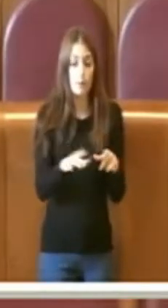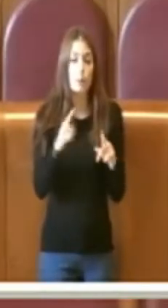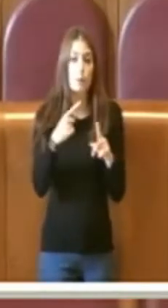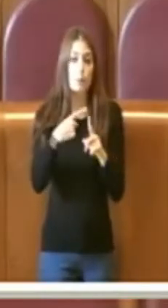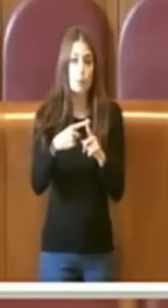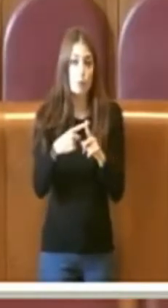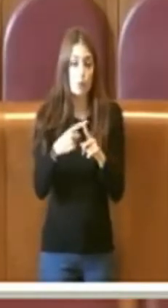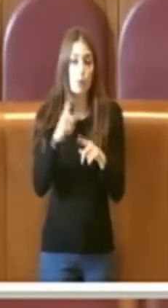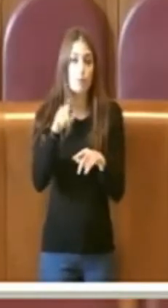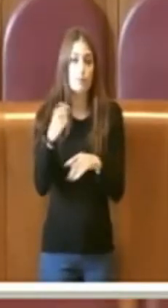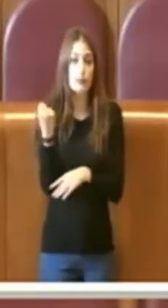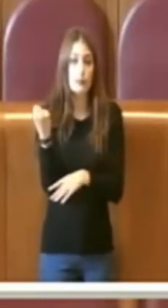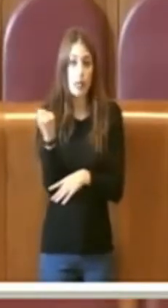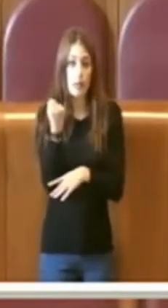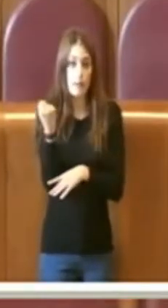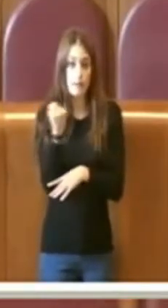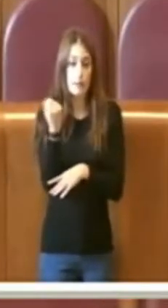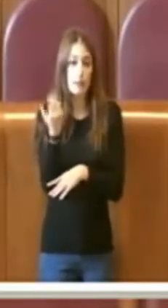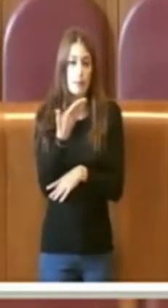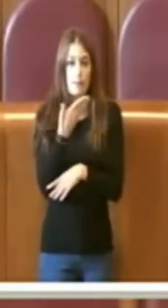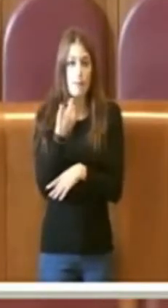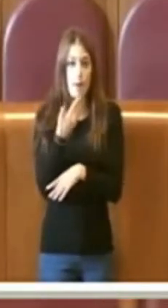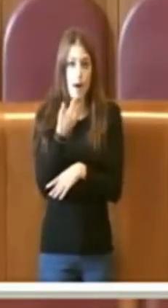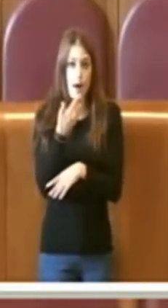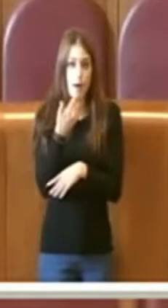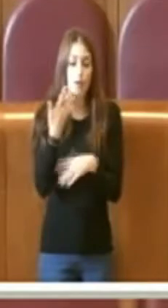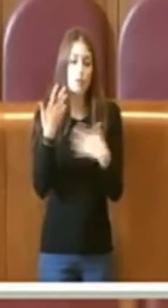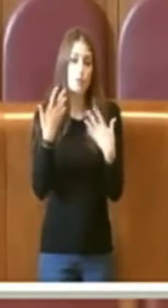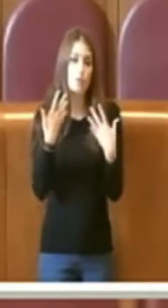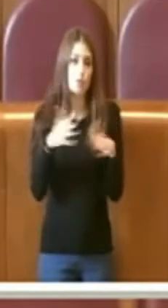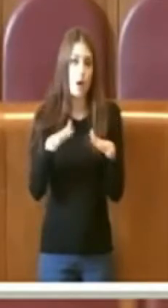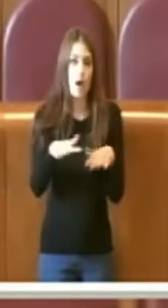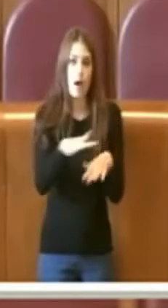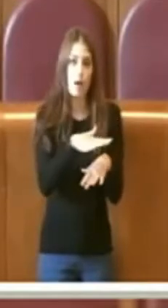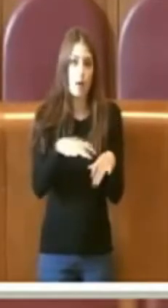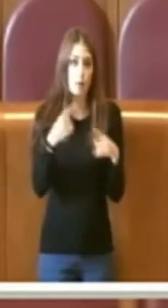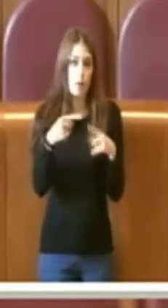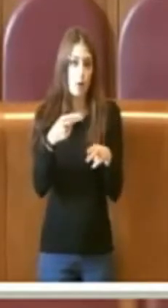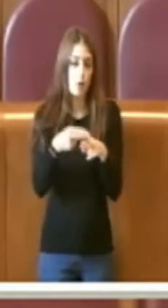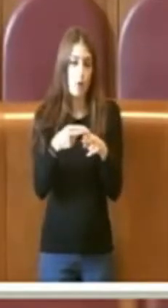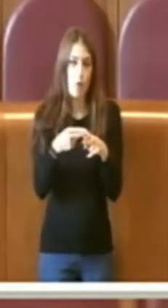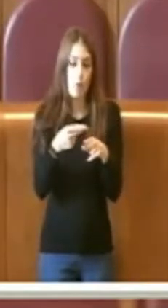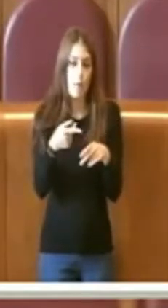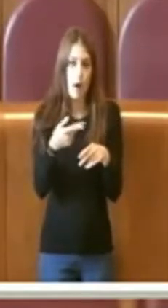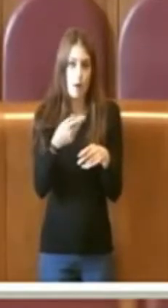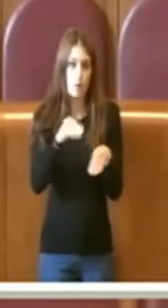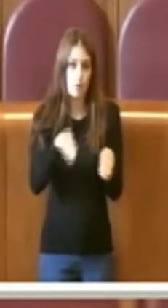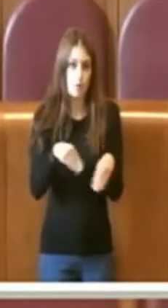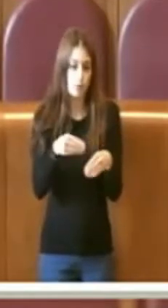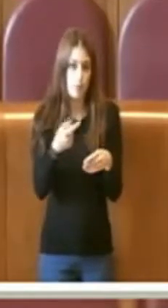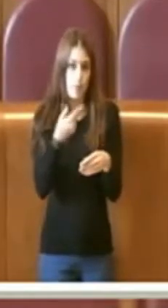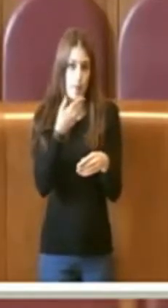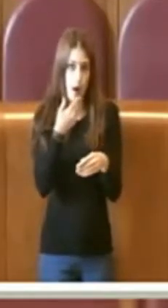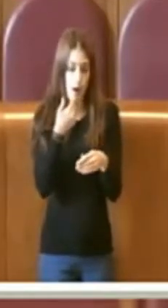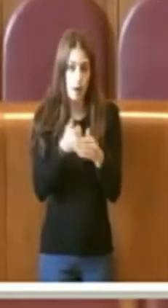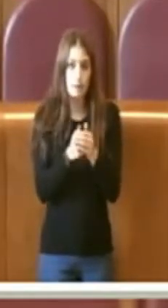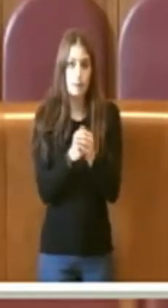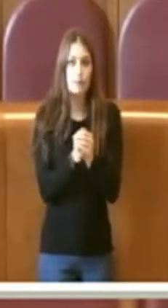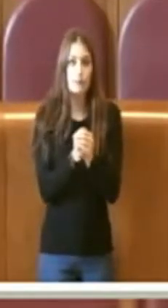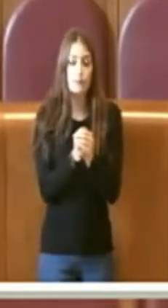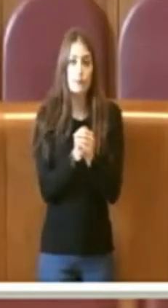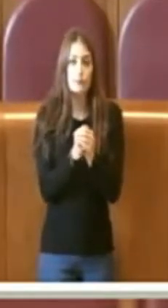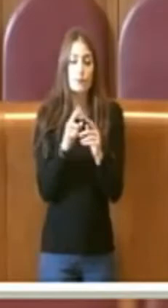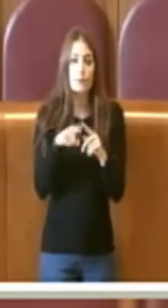di servizi che già va a caratterizzare quest'area di Roma. Quindi poi arriva